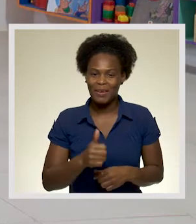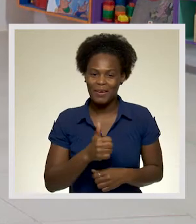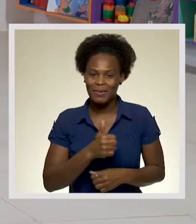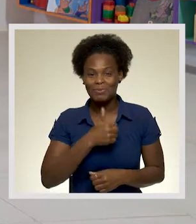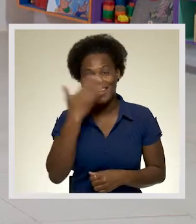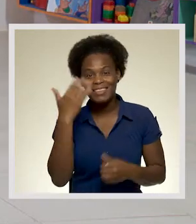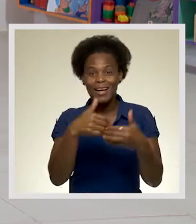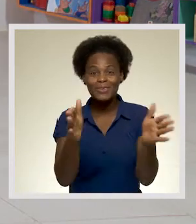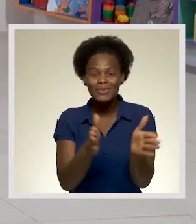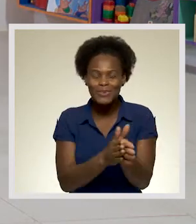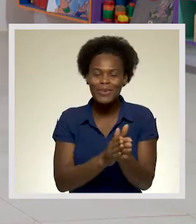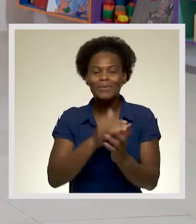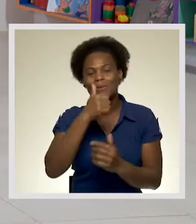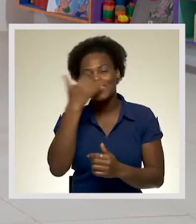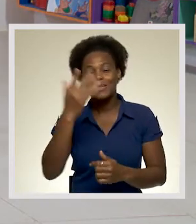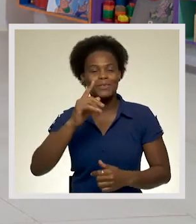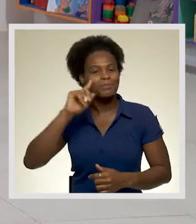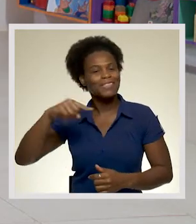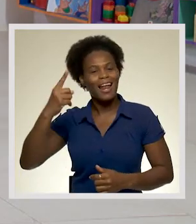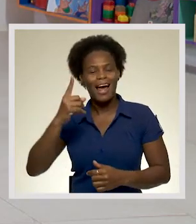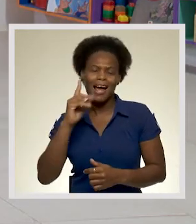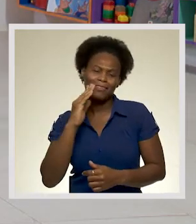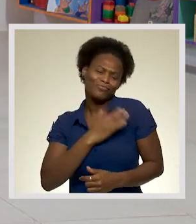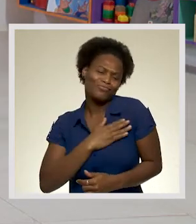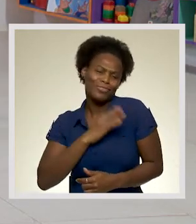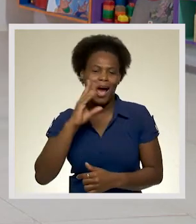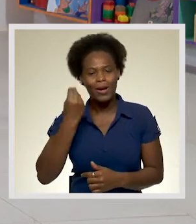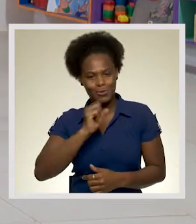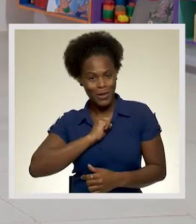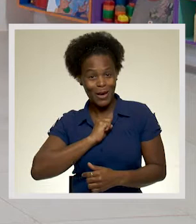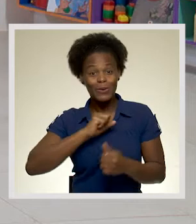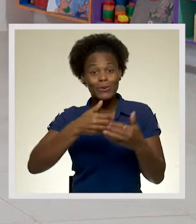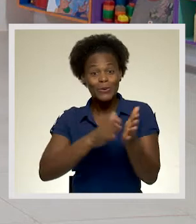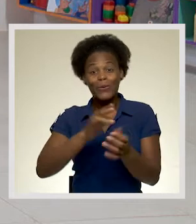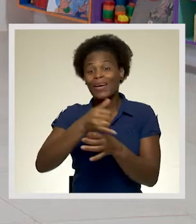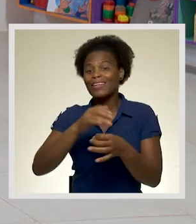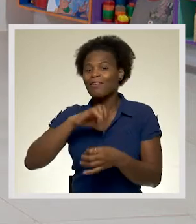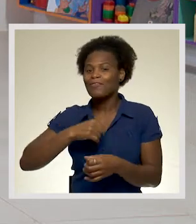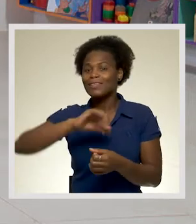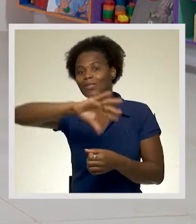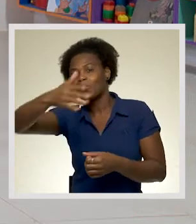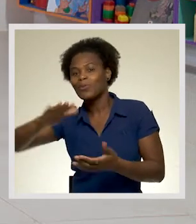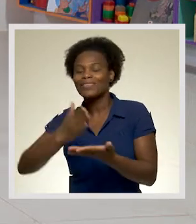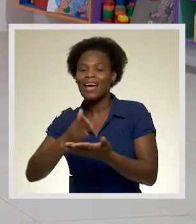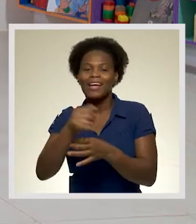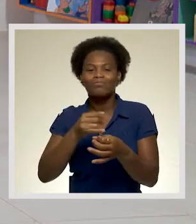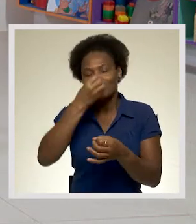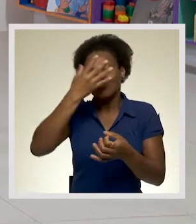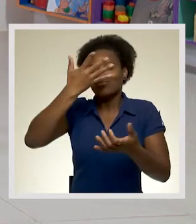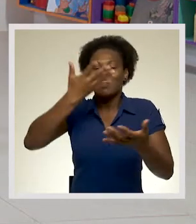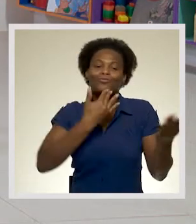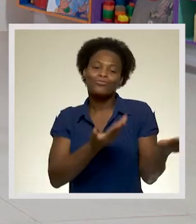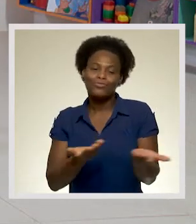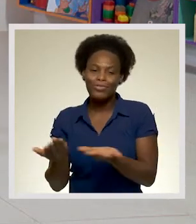bonjour à tous, un bonjour très spécial à mes chers élèves de Saint-Anton à Brave. Je vous souhaite la bienvenue au cours